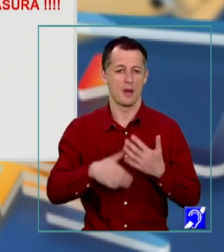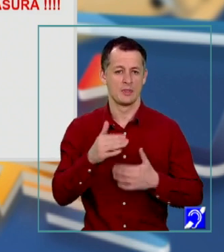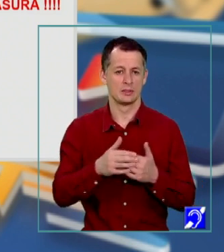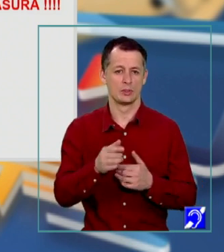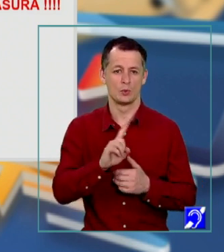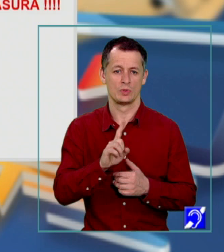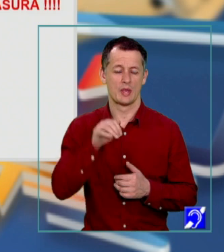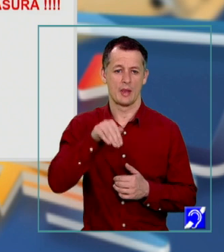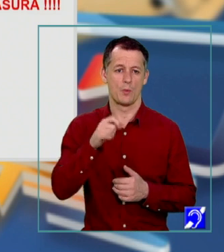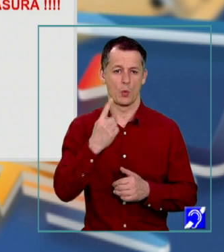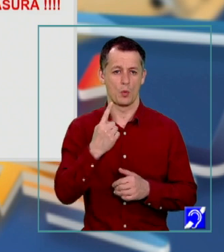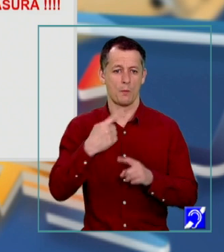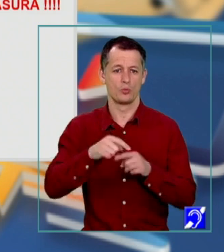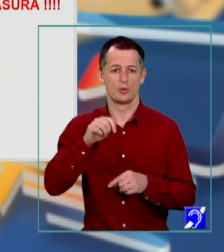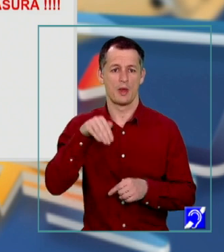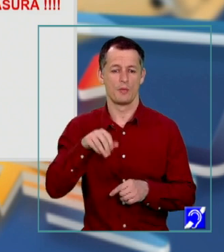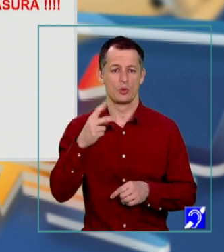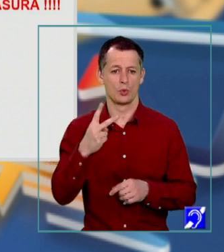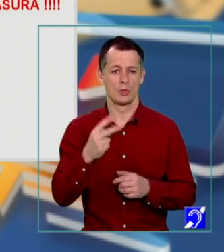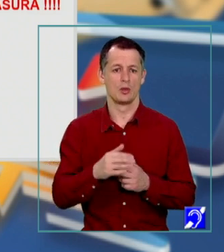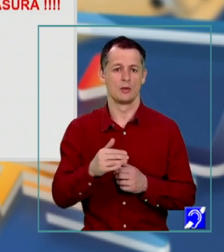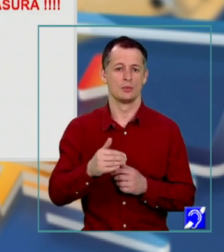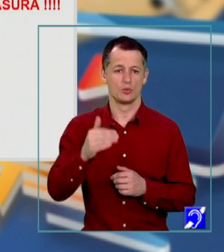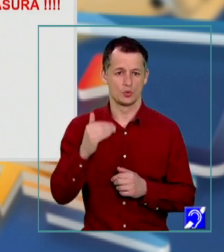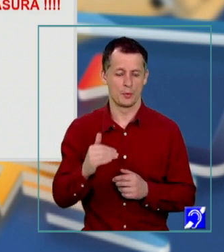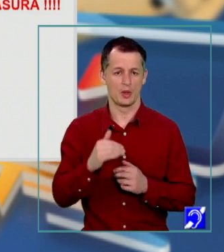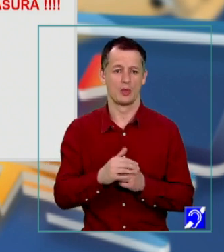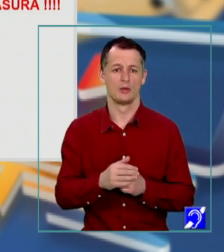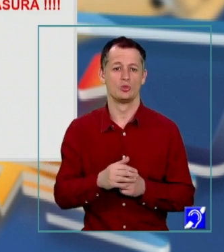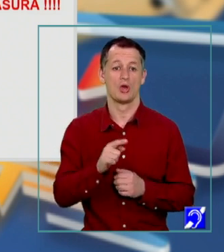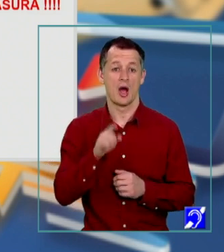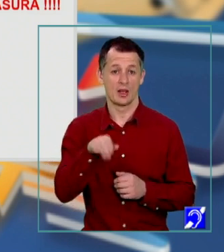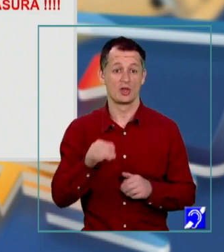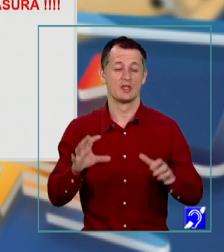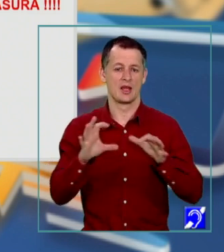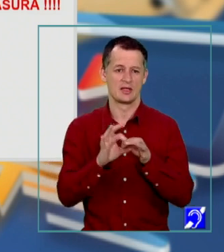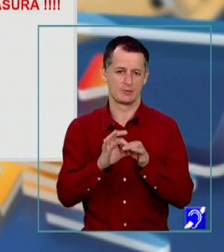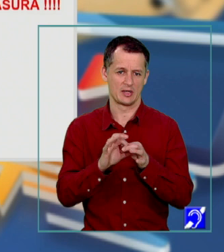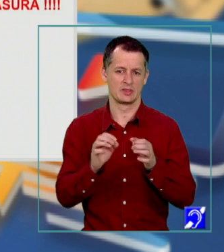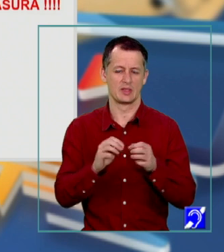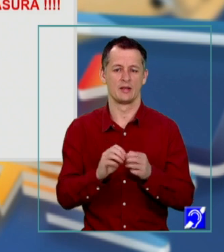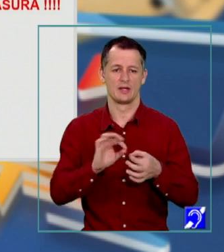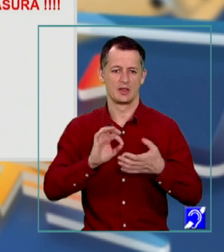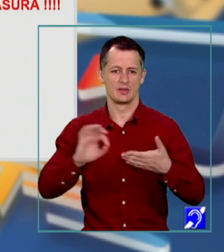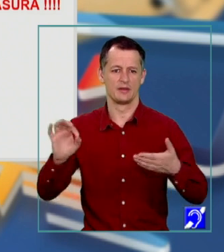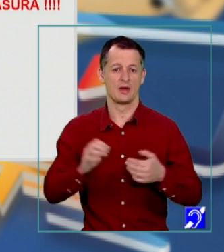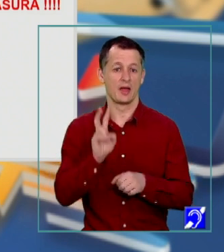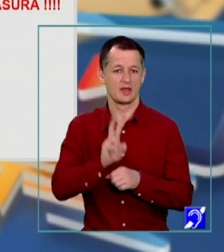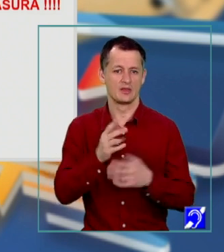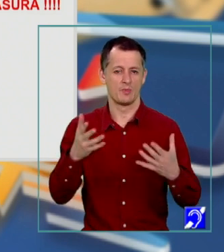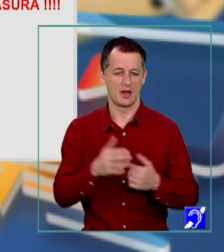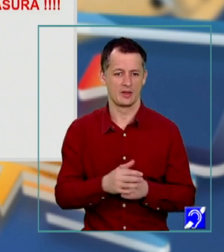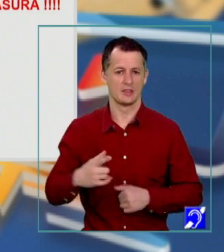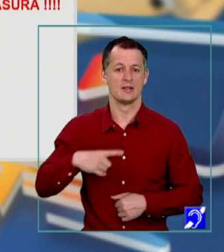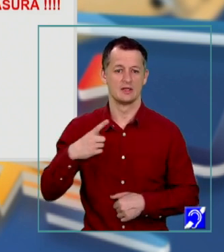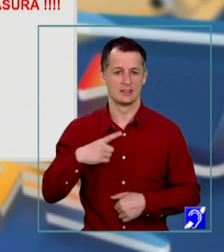M1 plus M2 supra μ1 plus μ2, ci are această expresie. Atenție foarte mare, pentru că